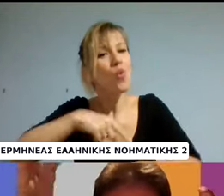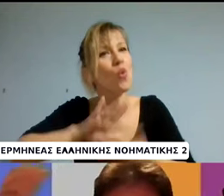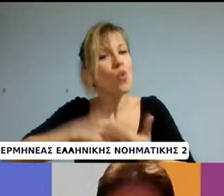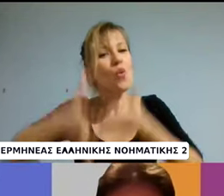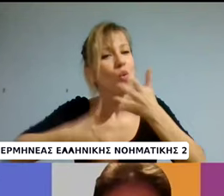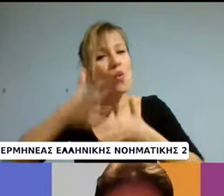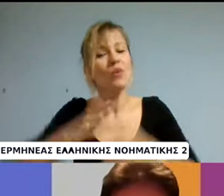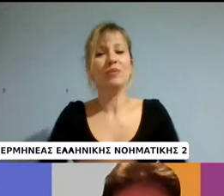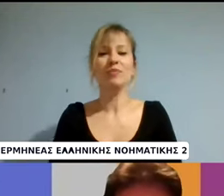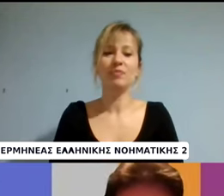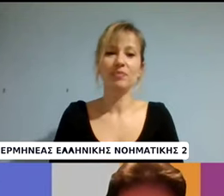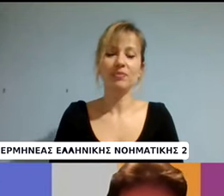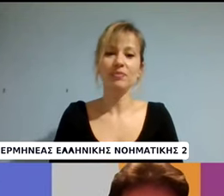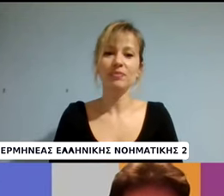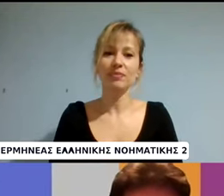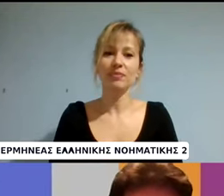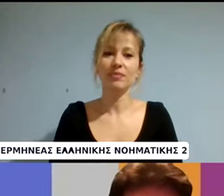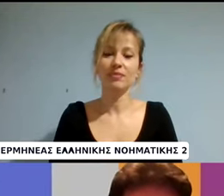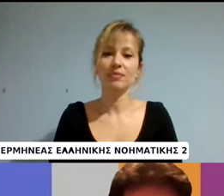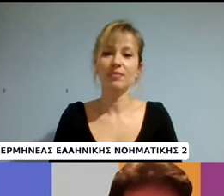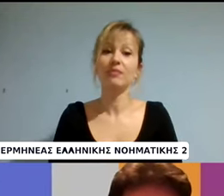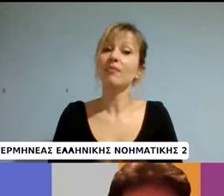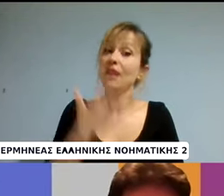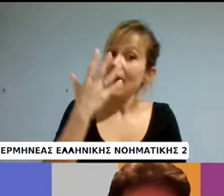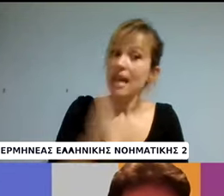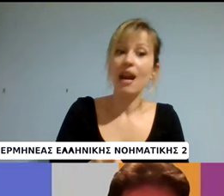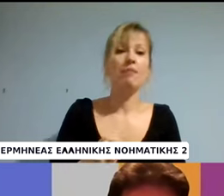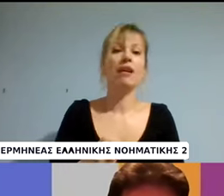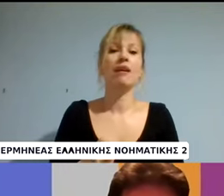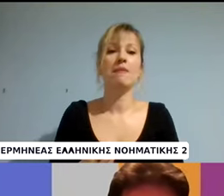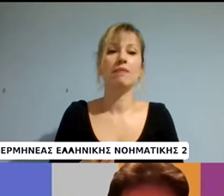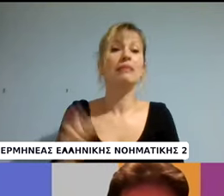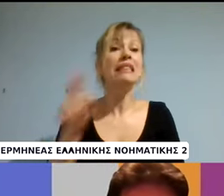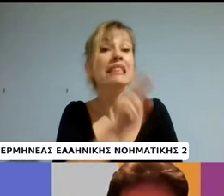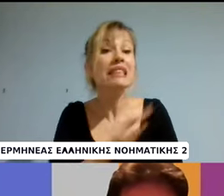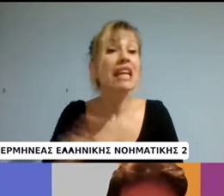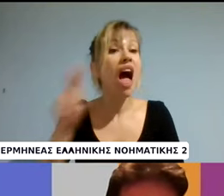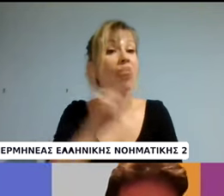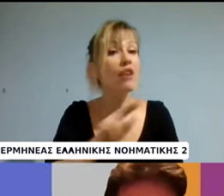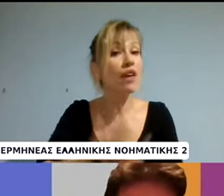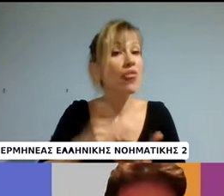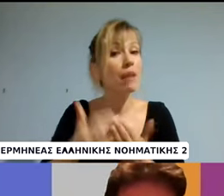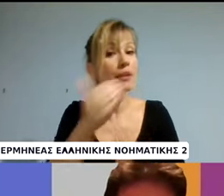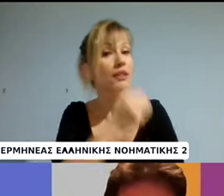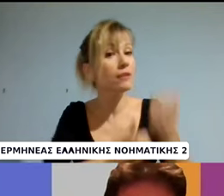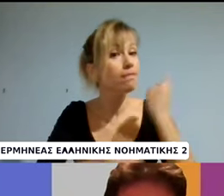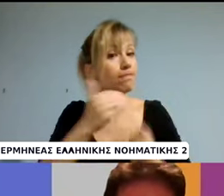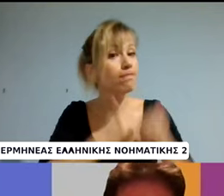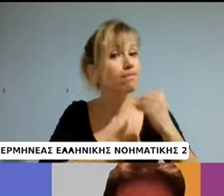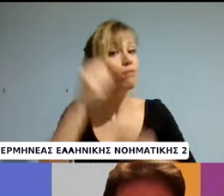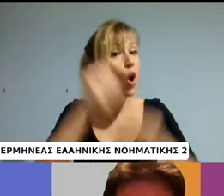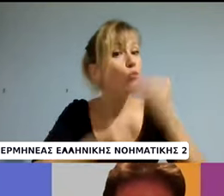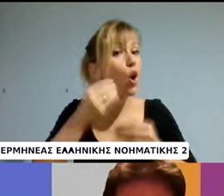διερμηνία και είχαμε αιτήματα από συναδέλφους που έχουν προβλήματα ακοής